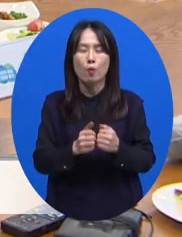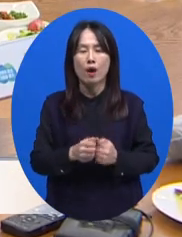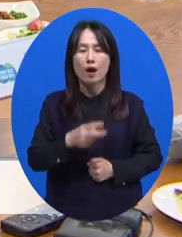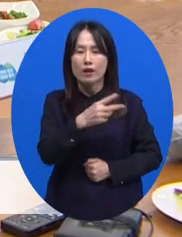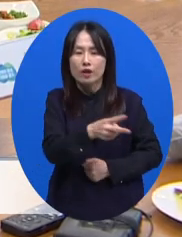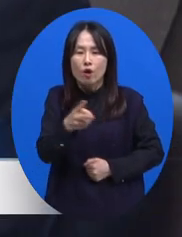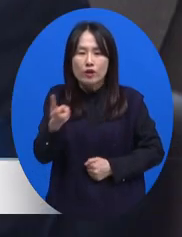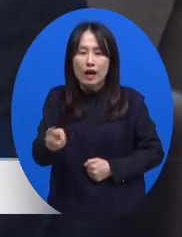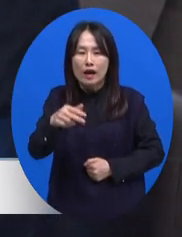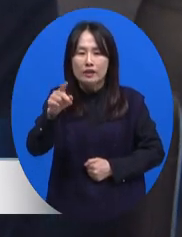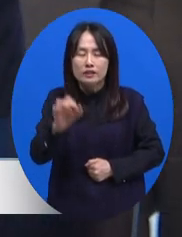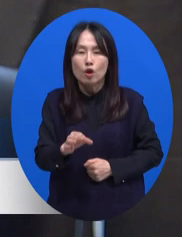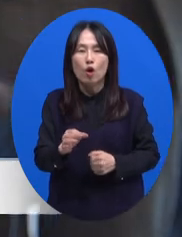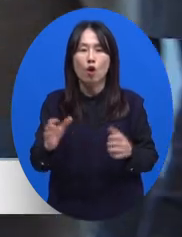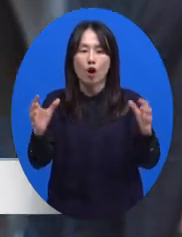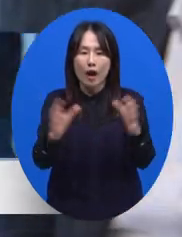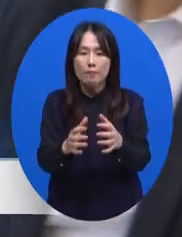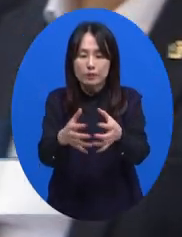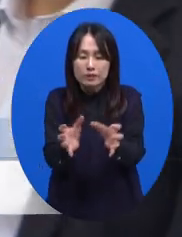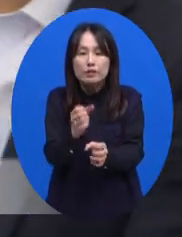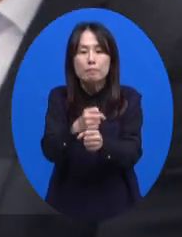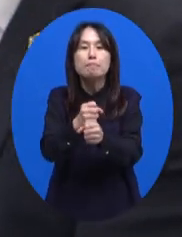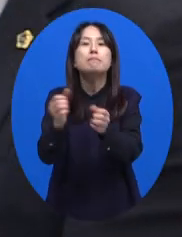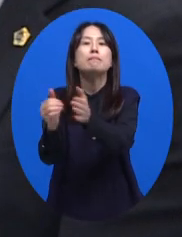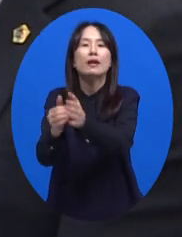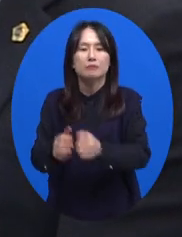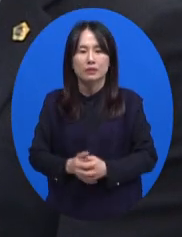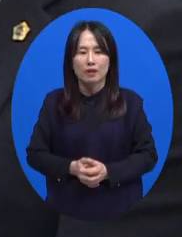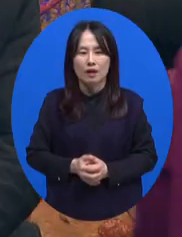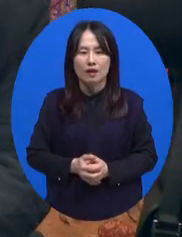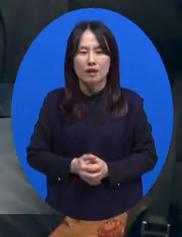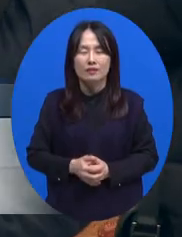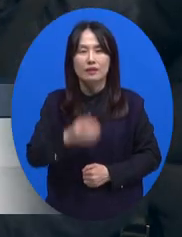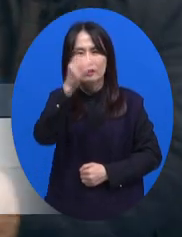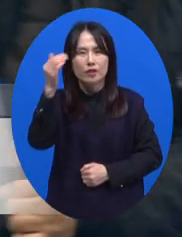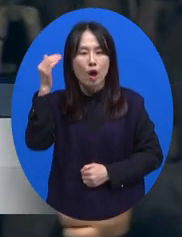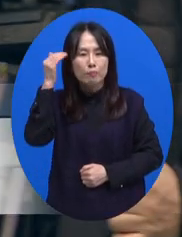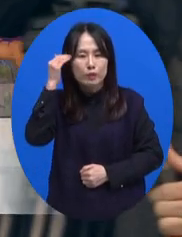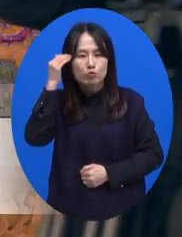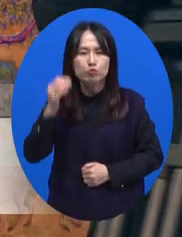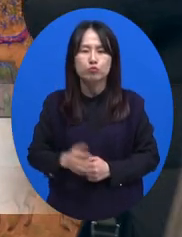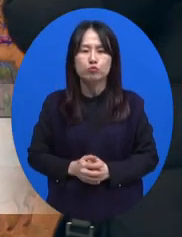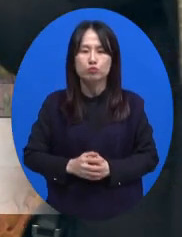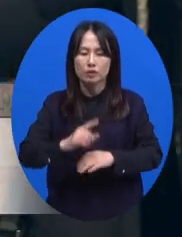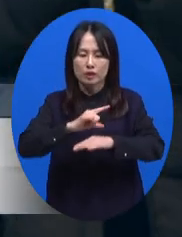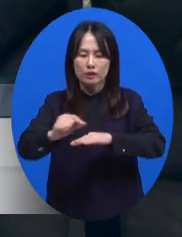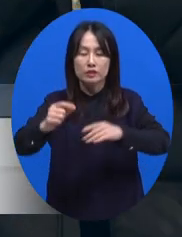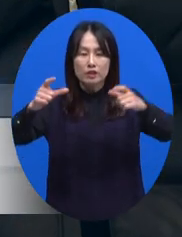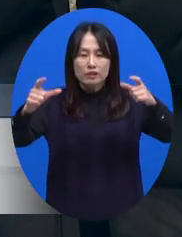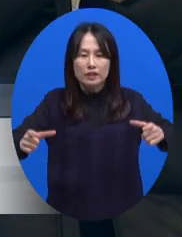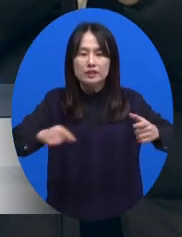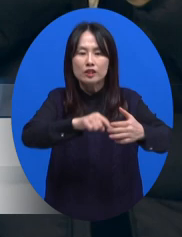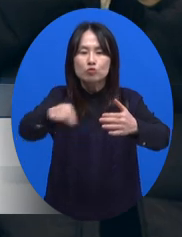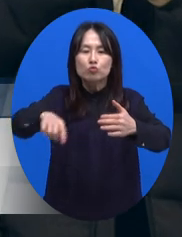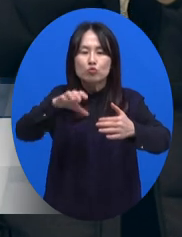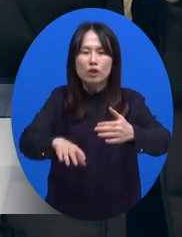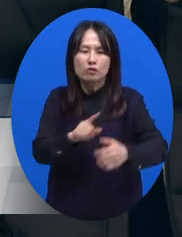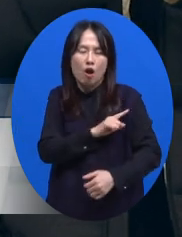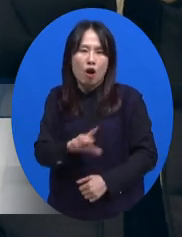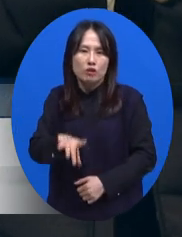위한 정식 기구인 여야정 협의체도 꾸렸습니다. 민선 8기 대한민국